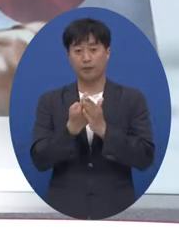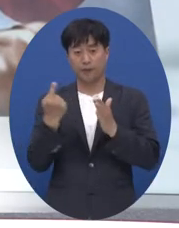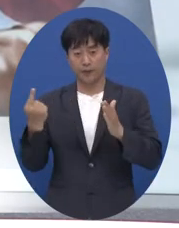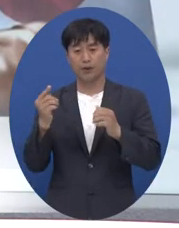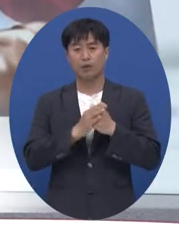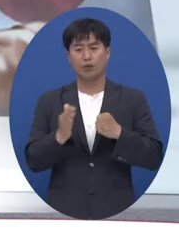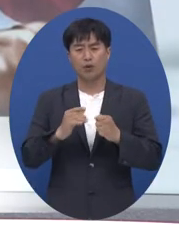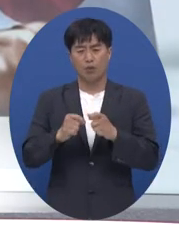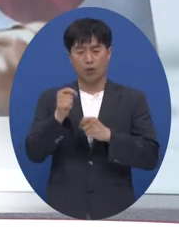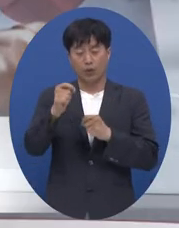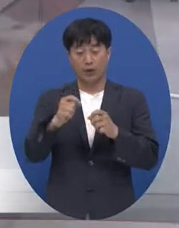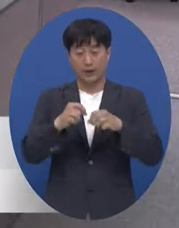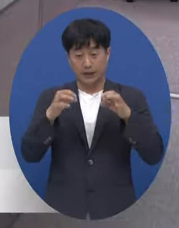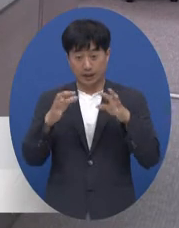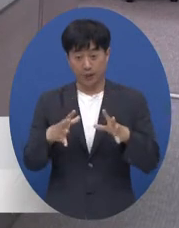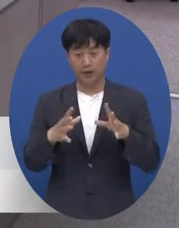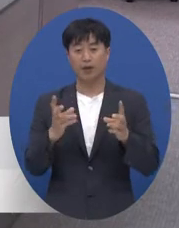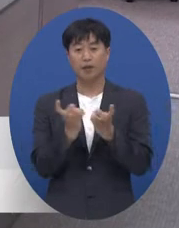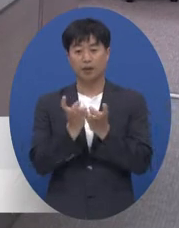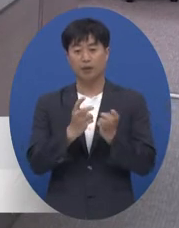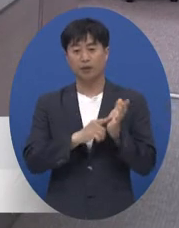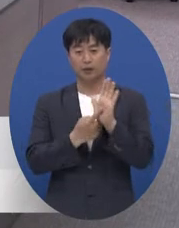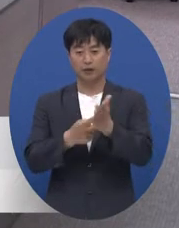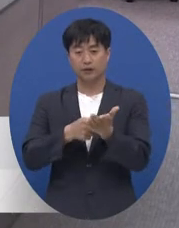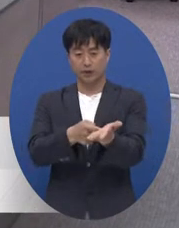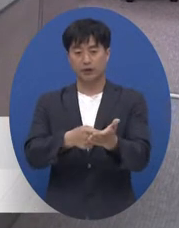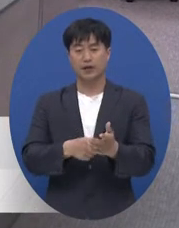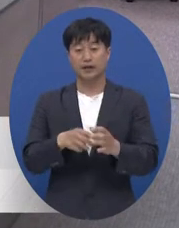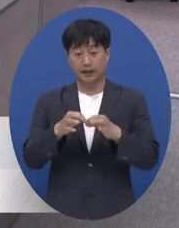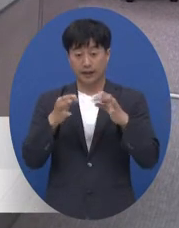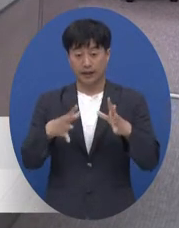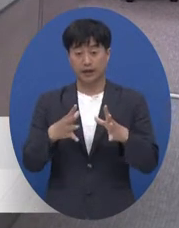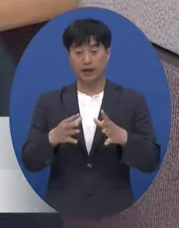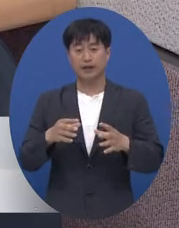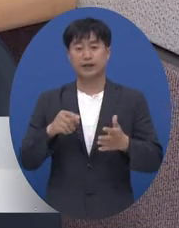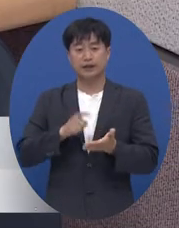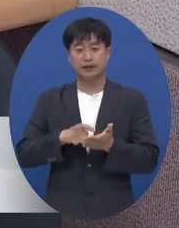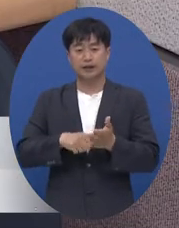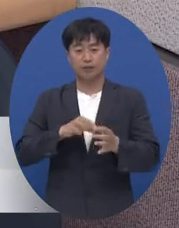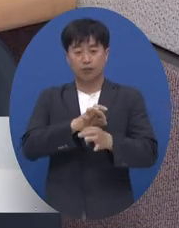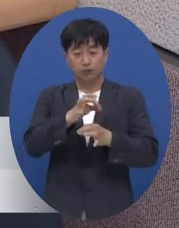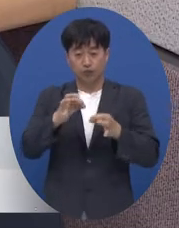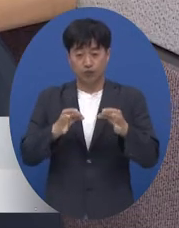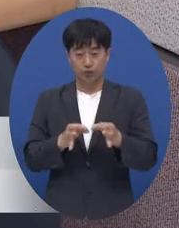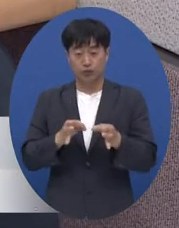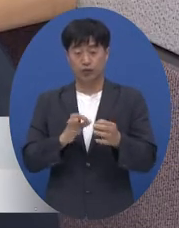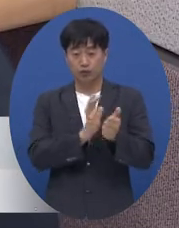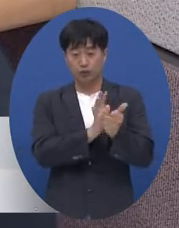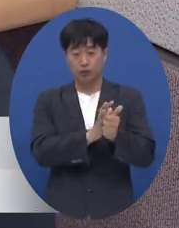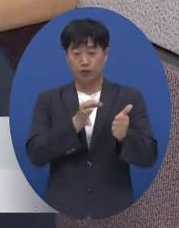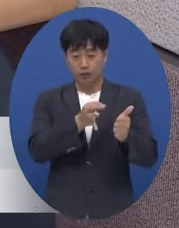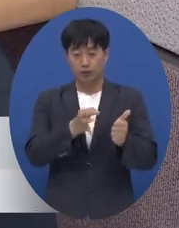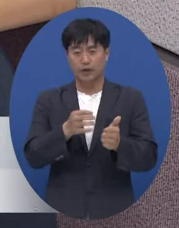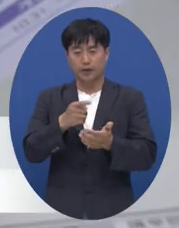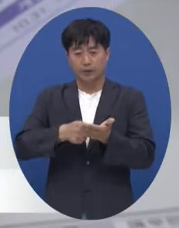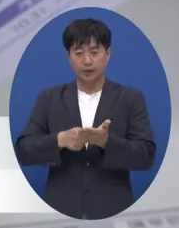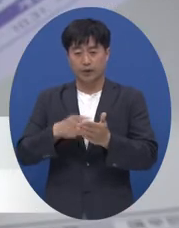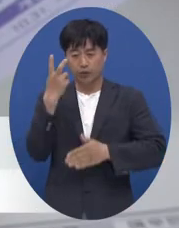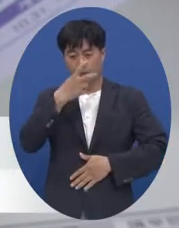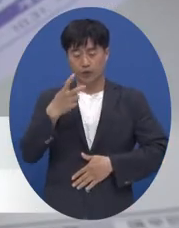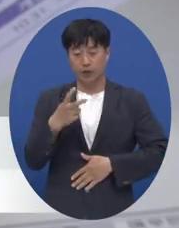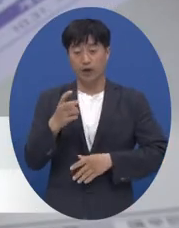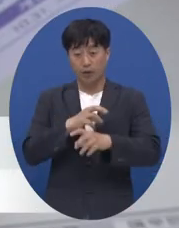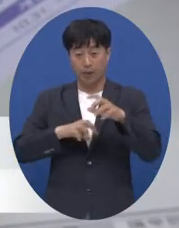방안을 발표했습니다 돈은 단기적으로 긴급 경영 특별자금 과 4 너 피해 실태 조사 대체